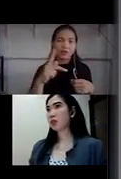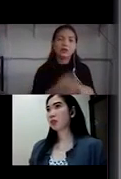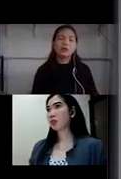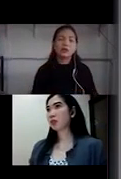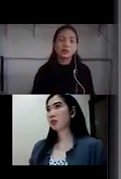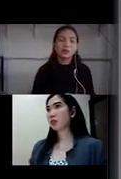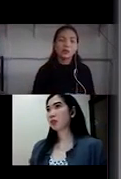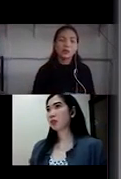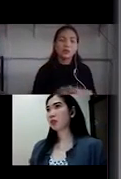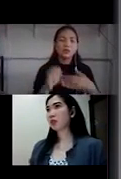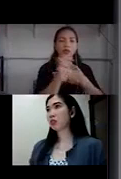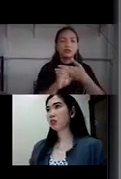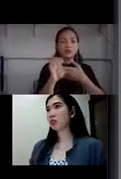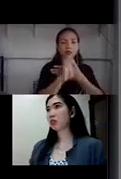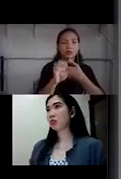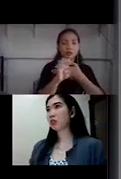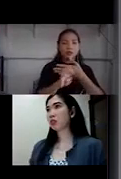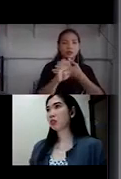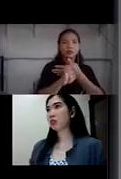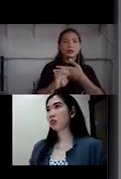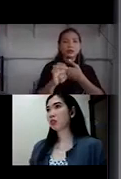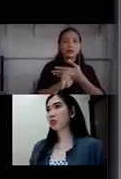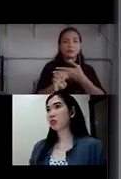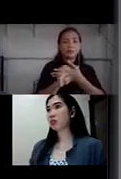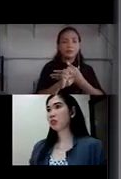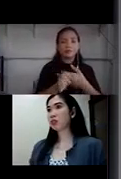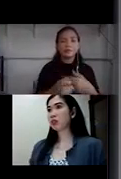email na ito.